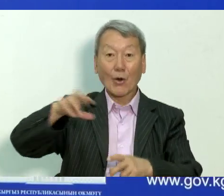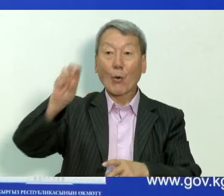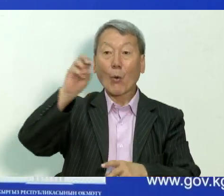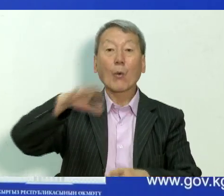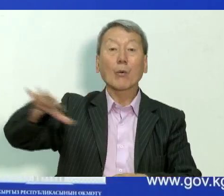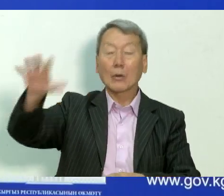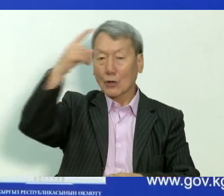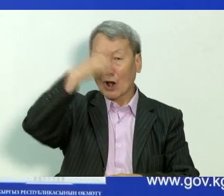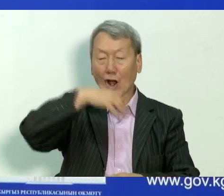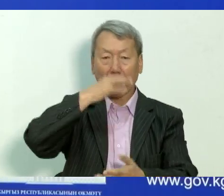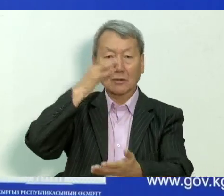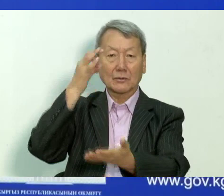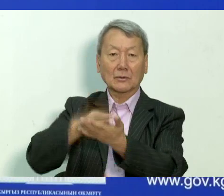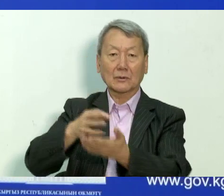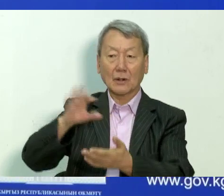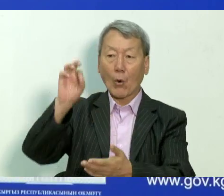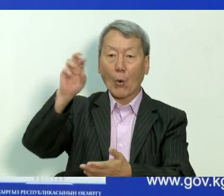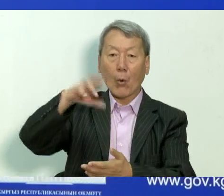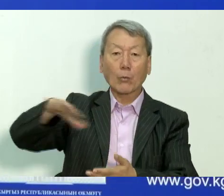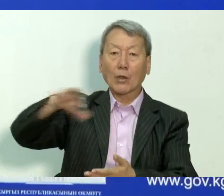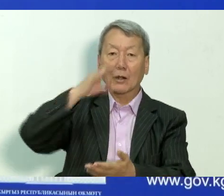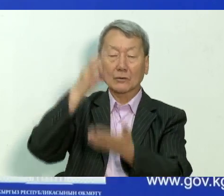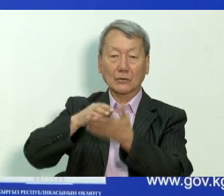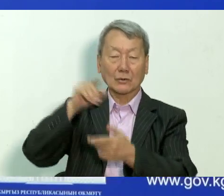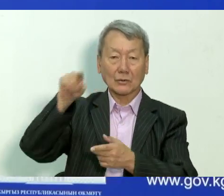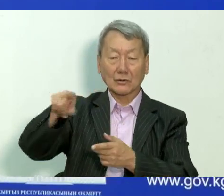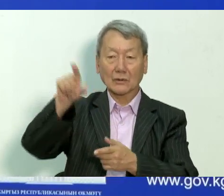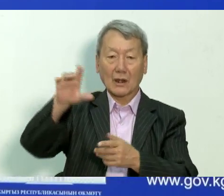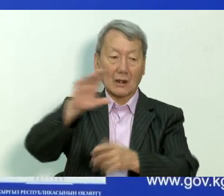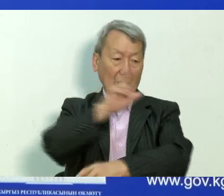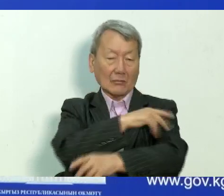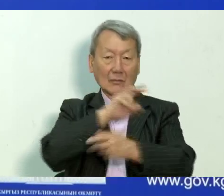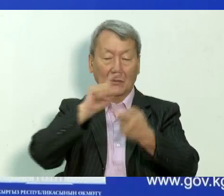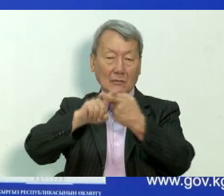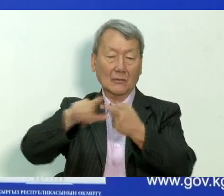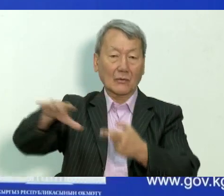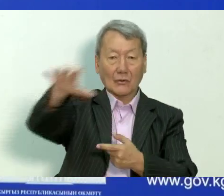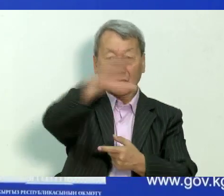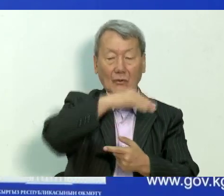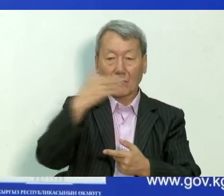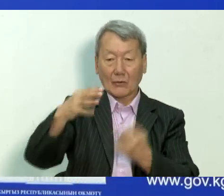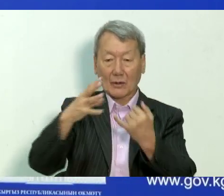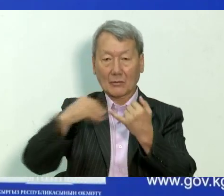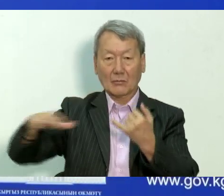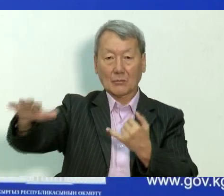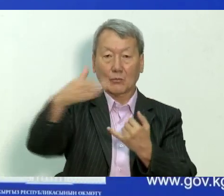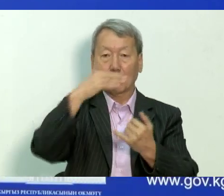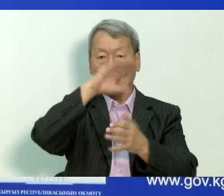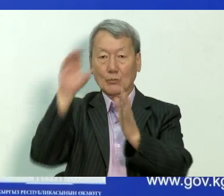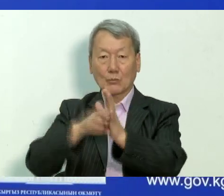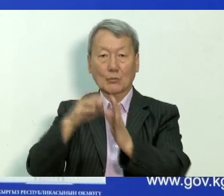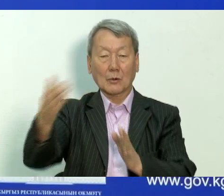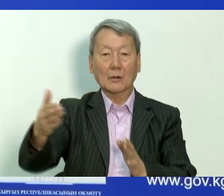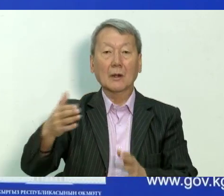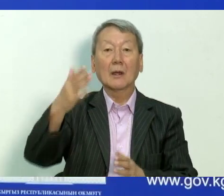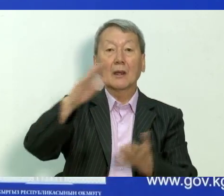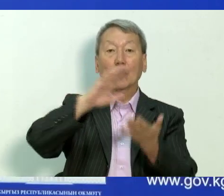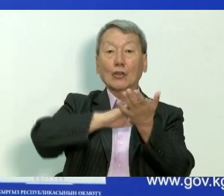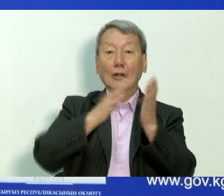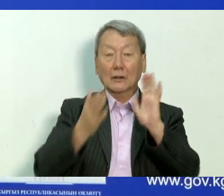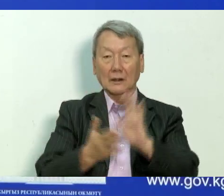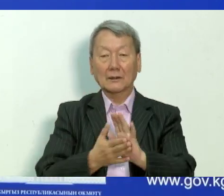несут персональную ответственность за эпидемиологическую ситуацию в веренной территории.